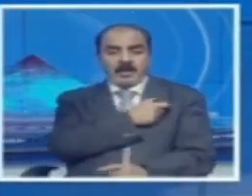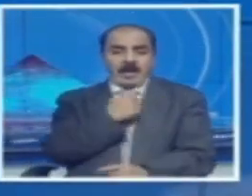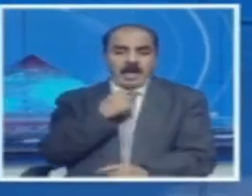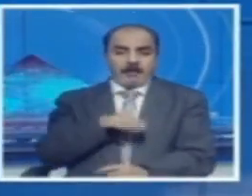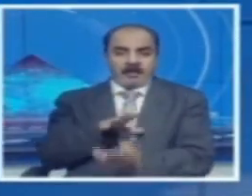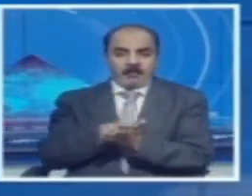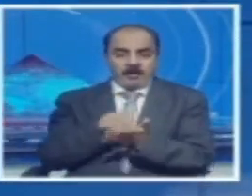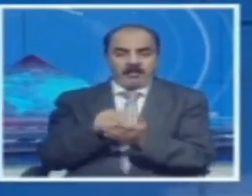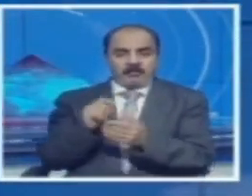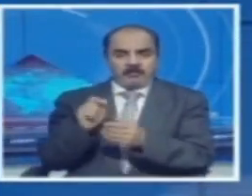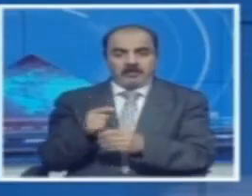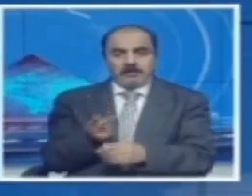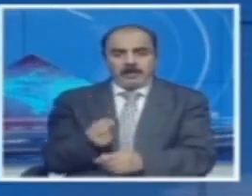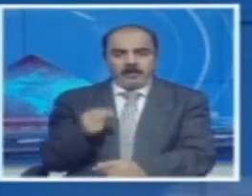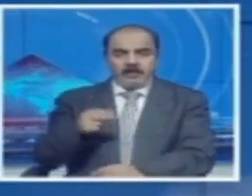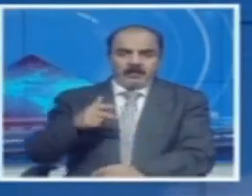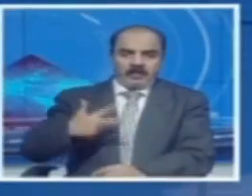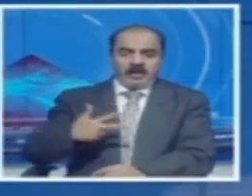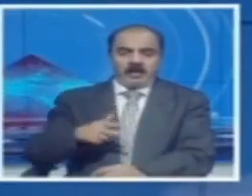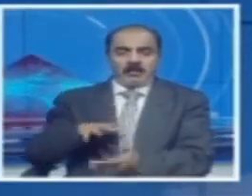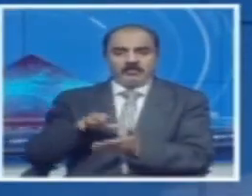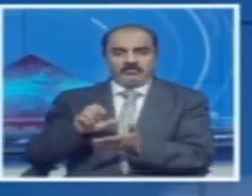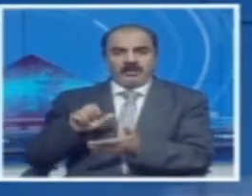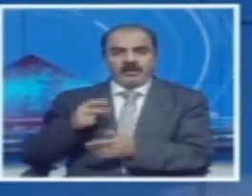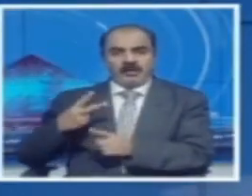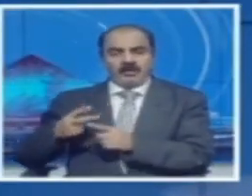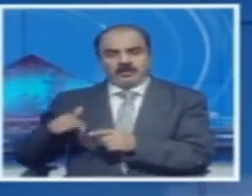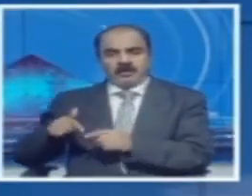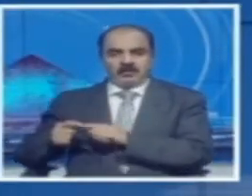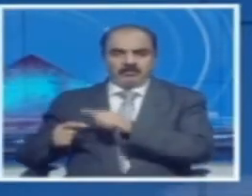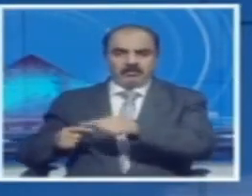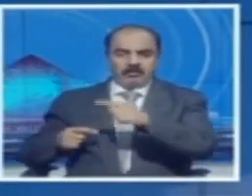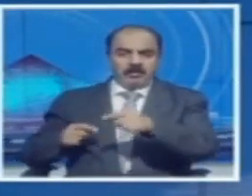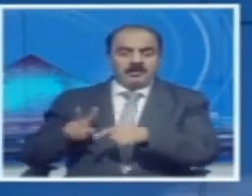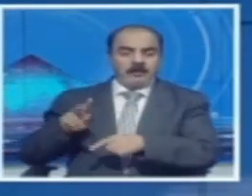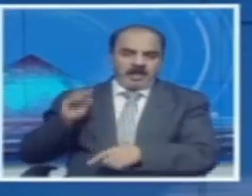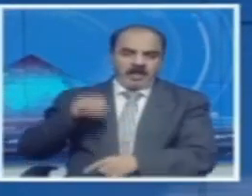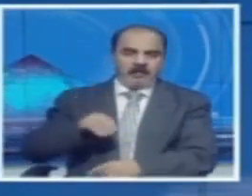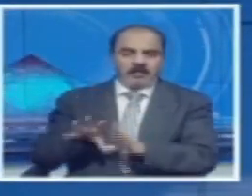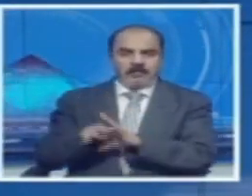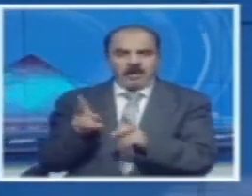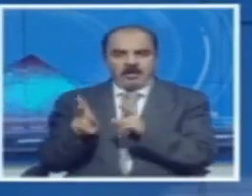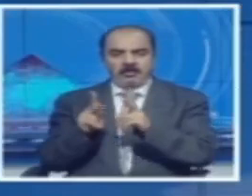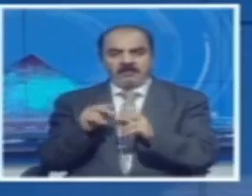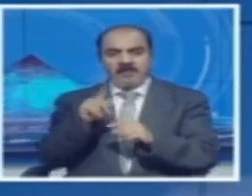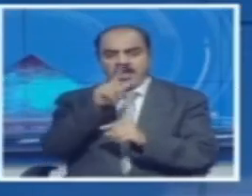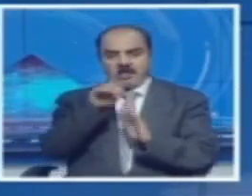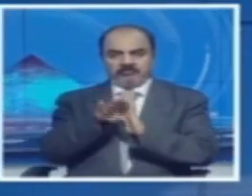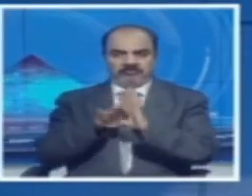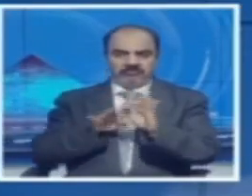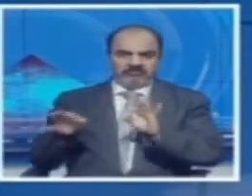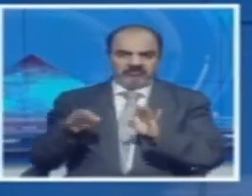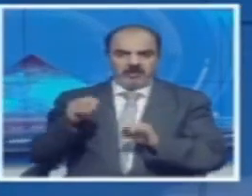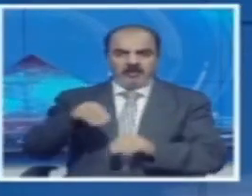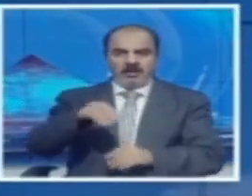بدء التشغيل الرسمي لمحطات الخط الثالث للمترو منتصف يوليو القادم، والتي تم تصميمها وفق أحدث النظم